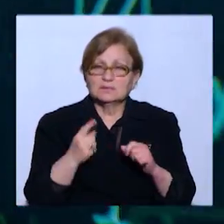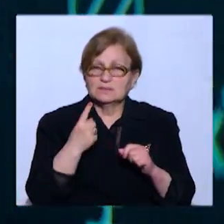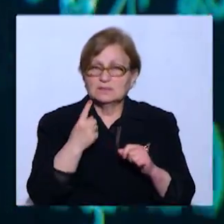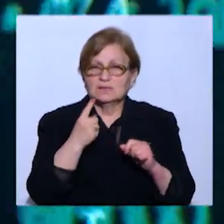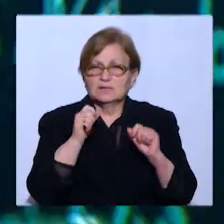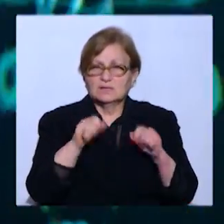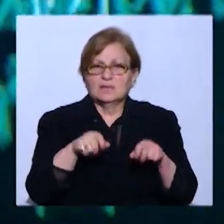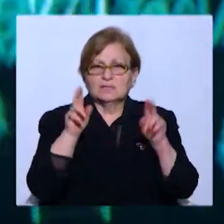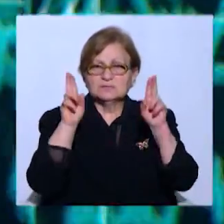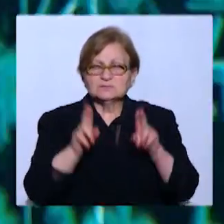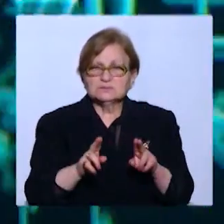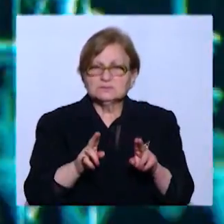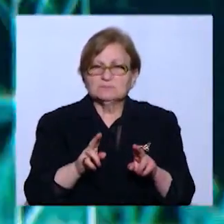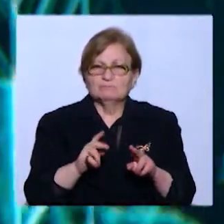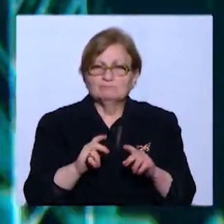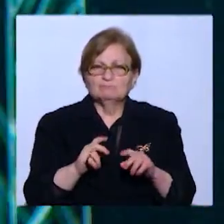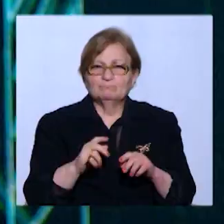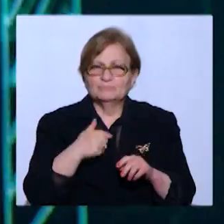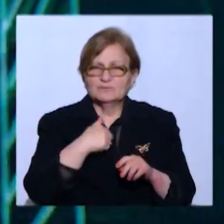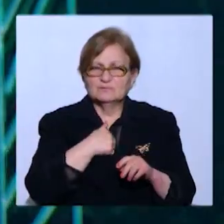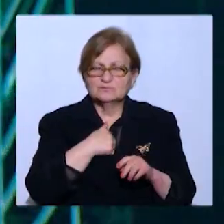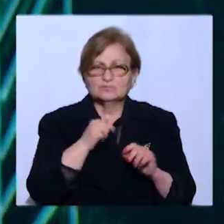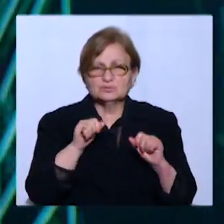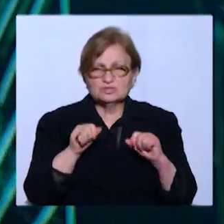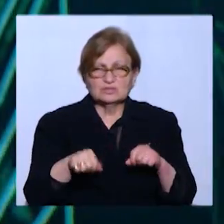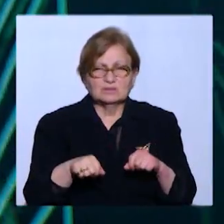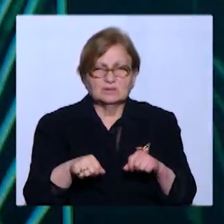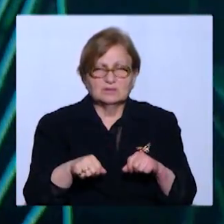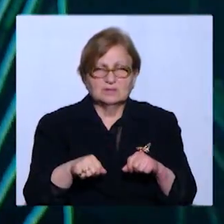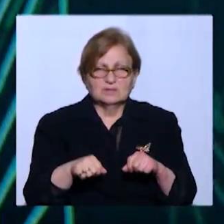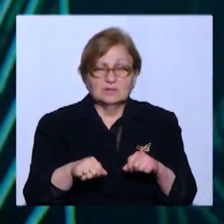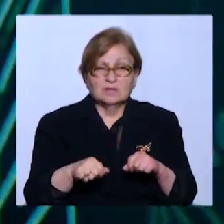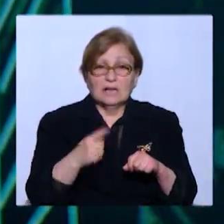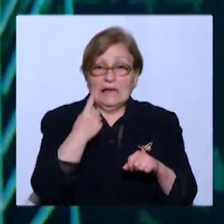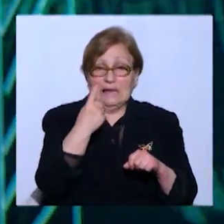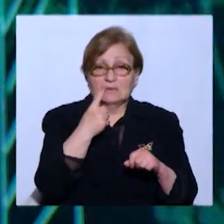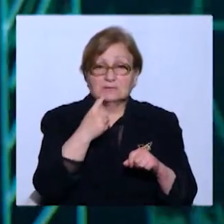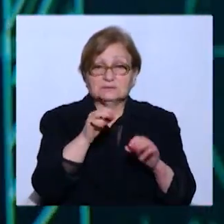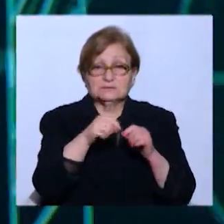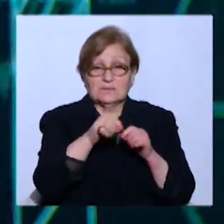ერთი წესი იყოს ასეთი, რომ ჩვენ შეგვეძლოს ერთ ღერს რო ავიღებთ,